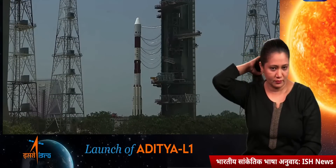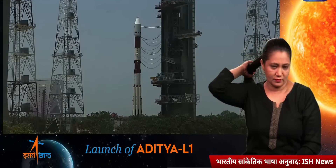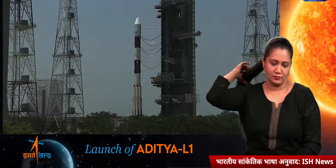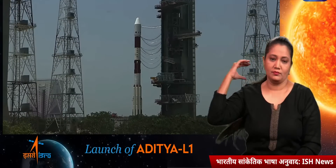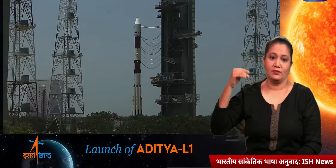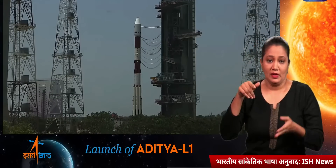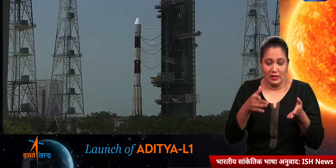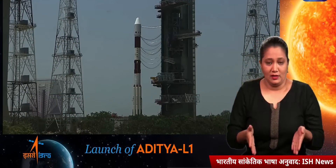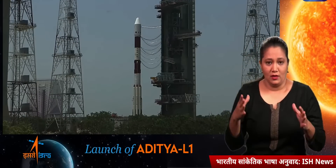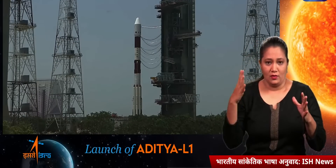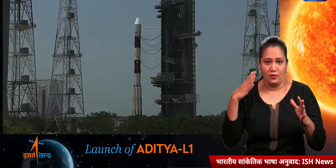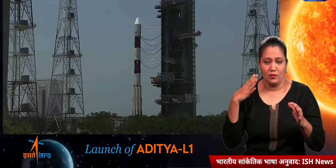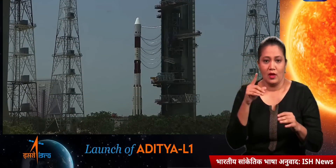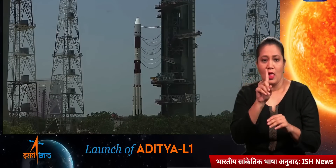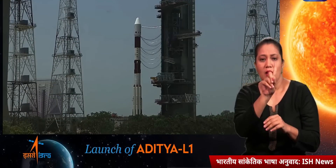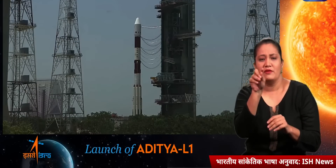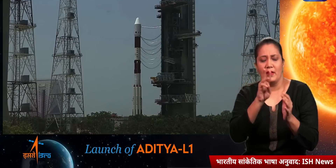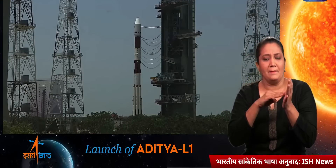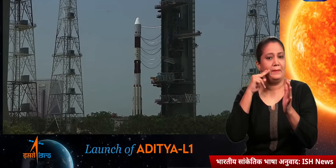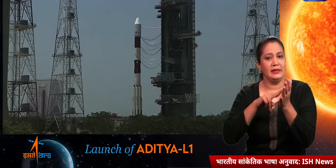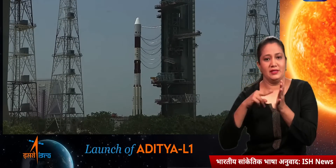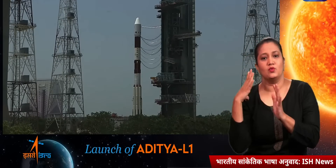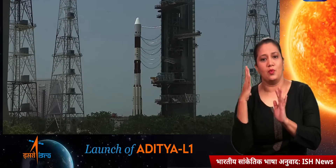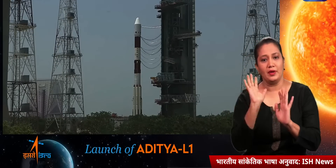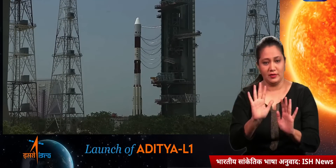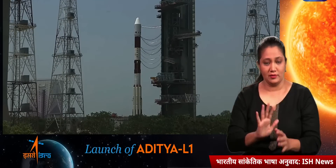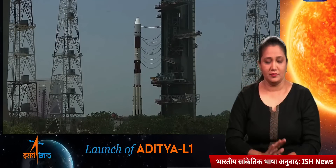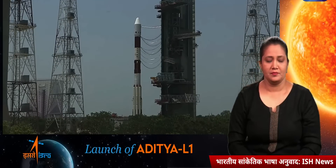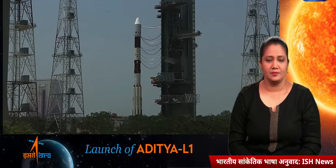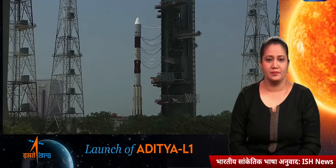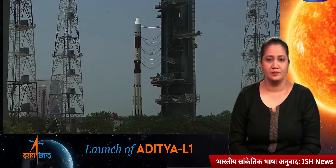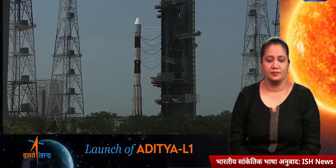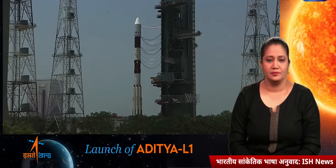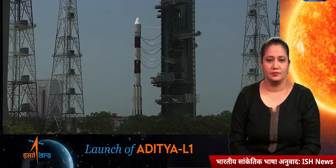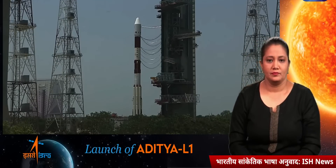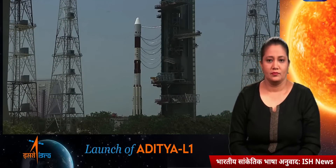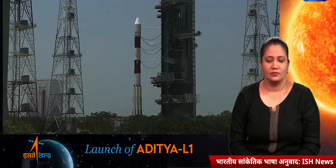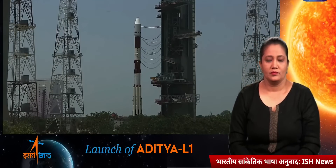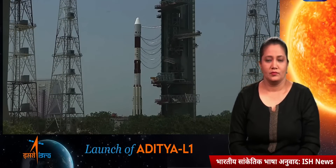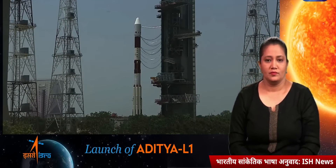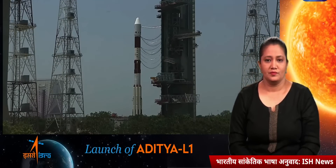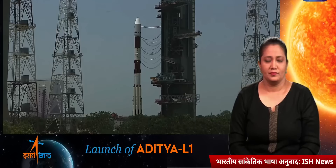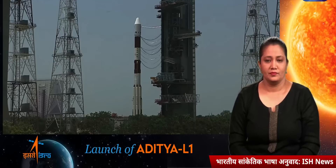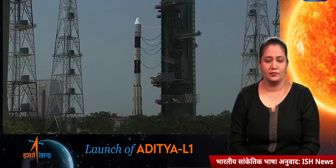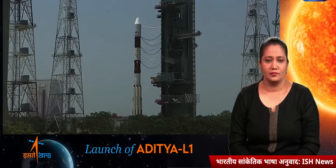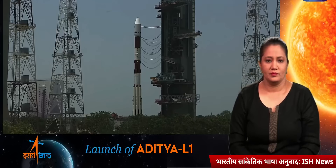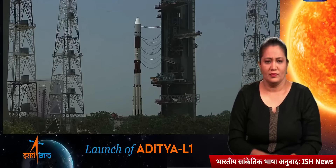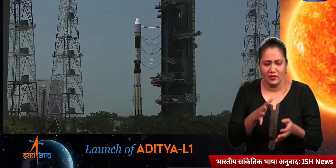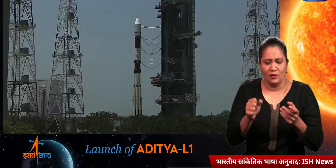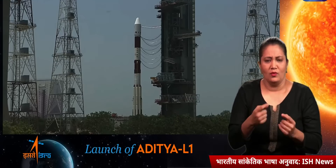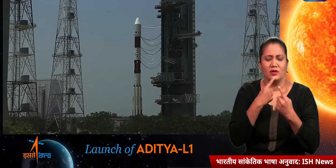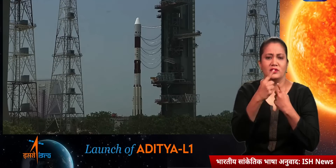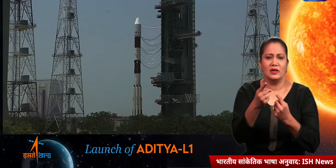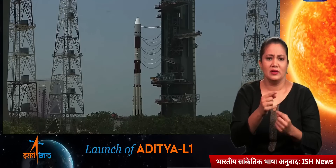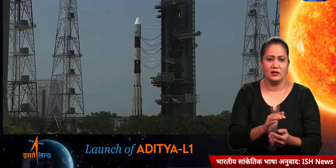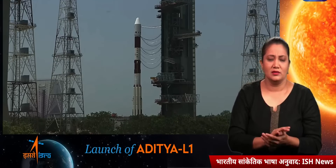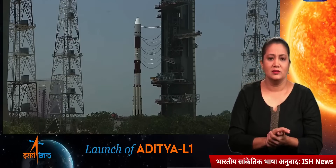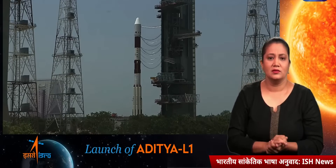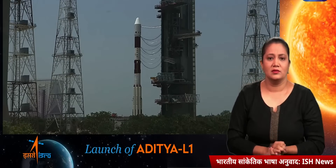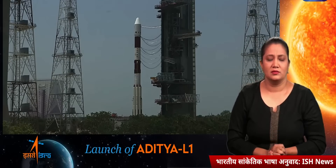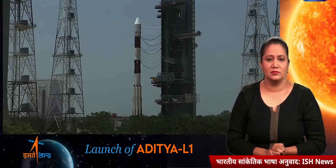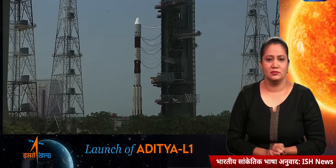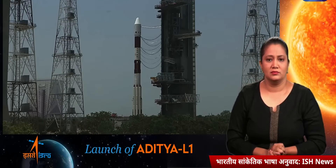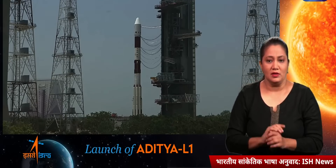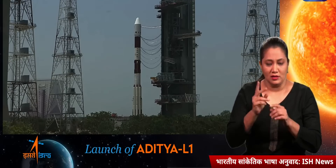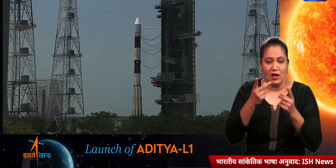अब हम उड़ान से 11 मिनट की दूरी पर। Let me in the meantime tell the viewers about the flight